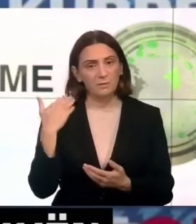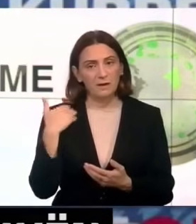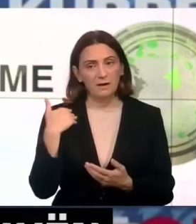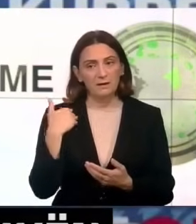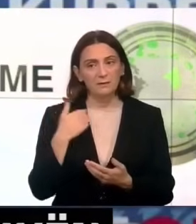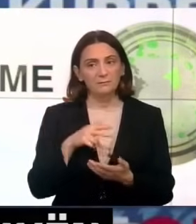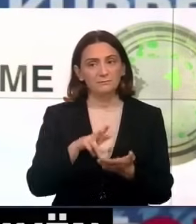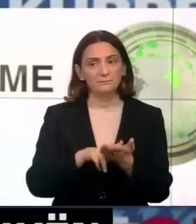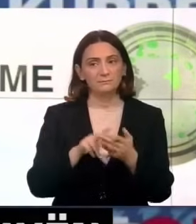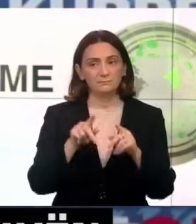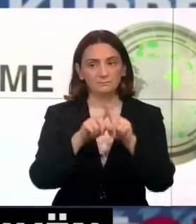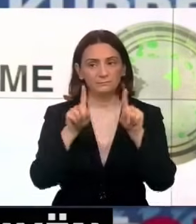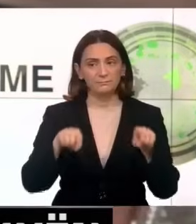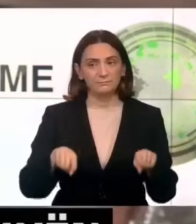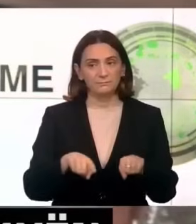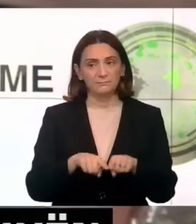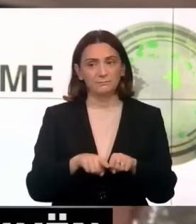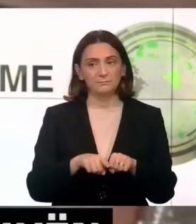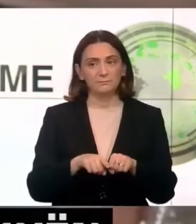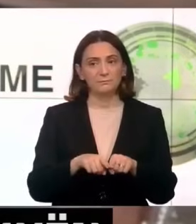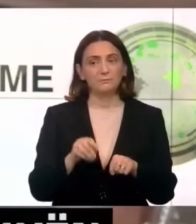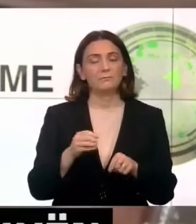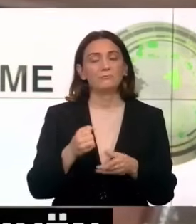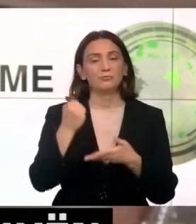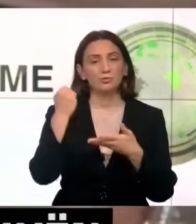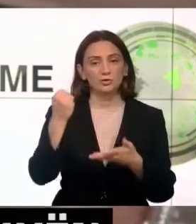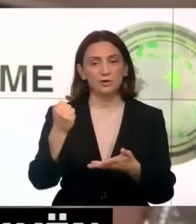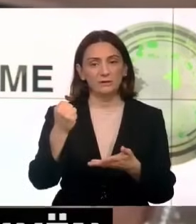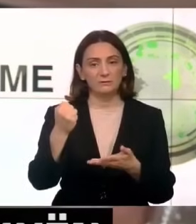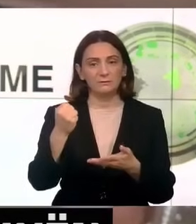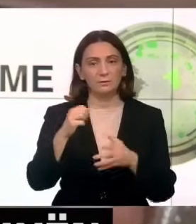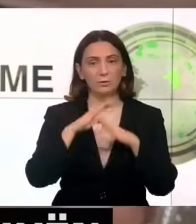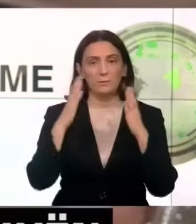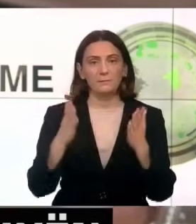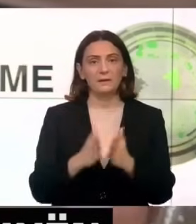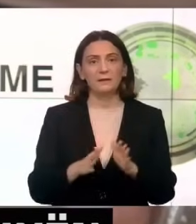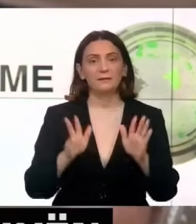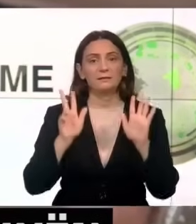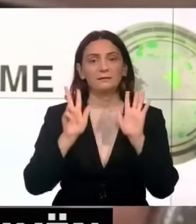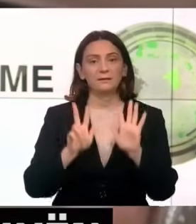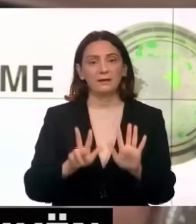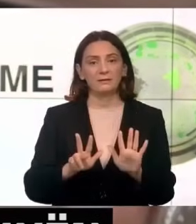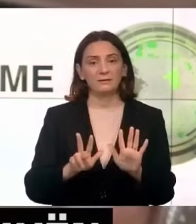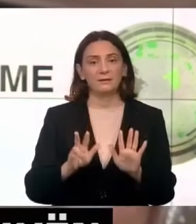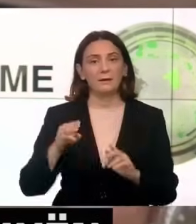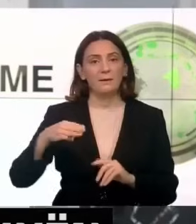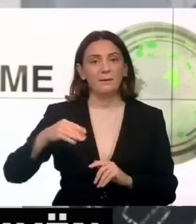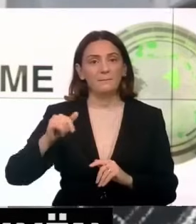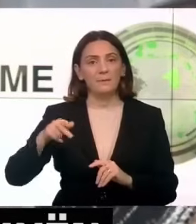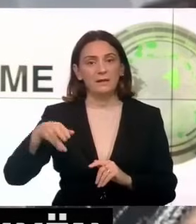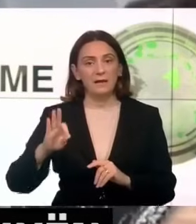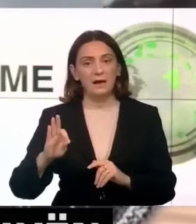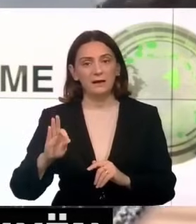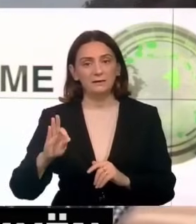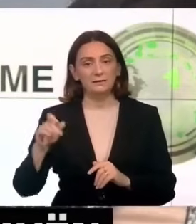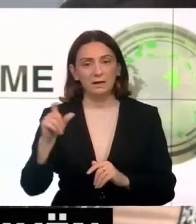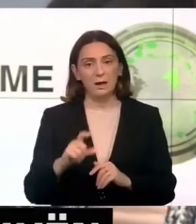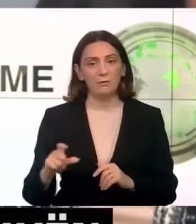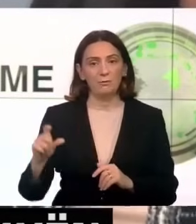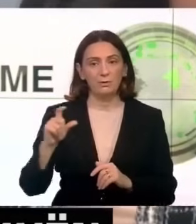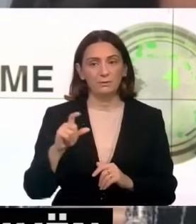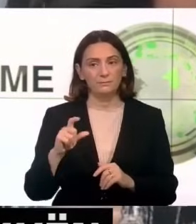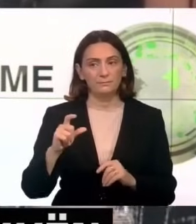parlament buxhetin prej 8 miliard euro. Rrogat e shqiptarëve janë në total